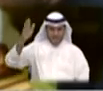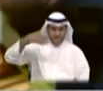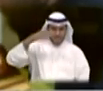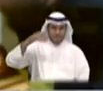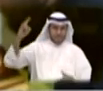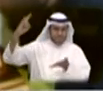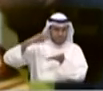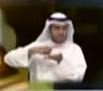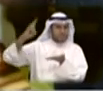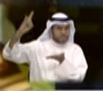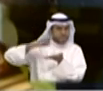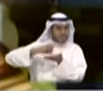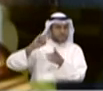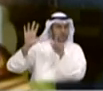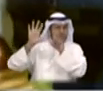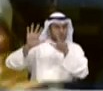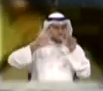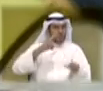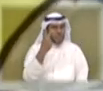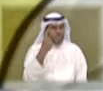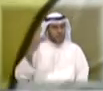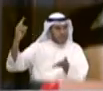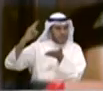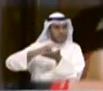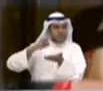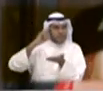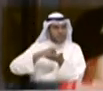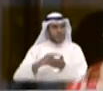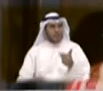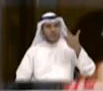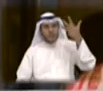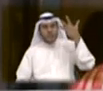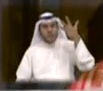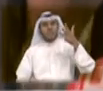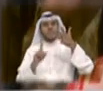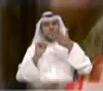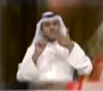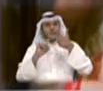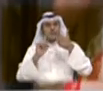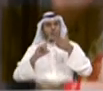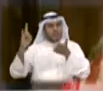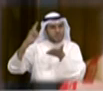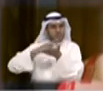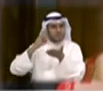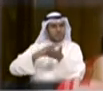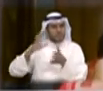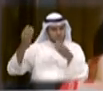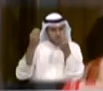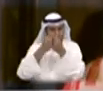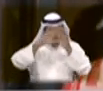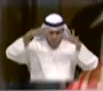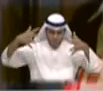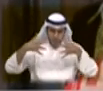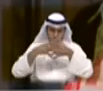راح تجينا إن شاء الله الطائرة الثانية بعد أسبوعين A330، وراح تجي الثالثة هم نهاية جولاي، وبعدها طائرتين في